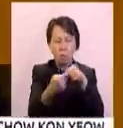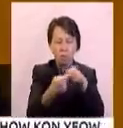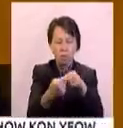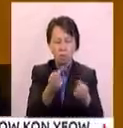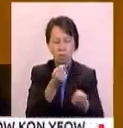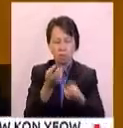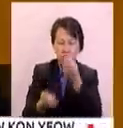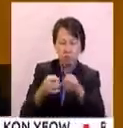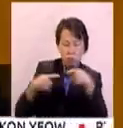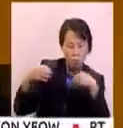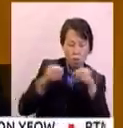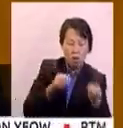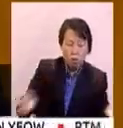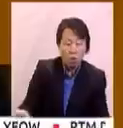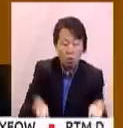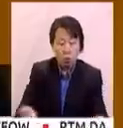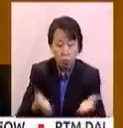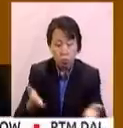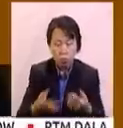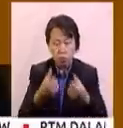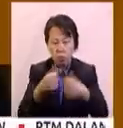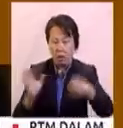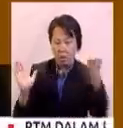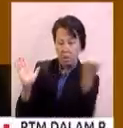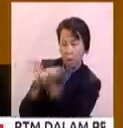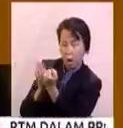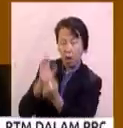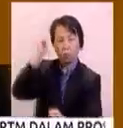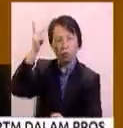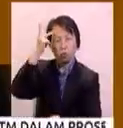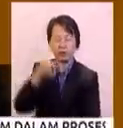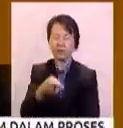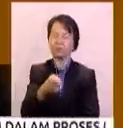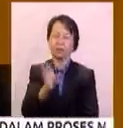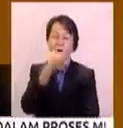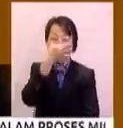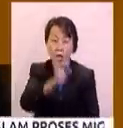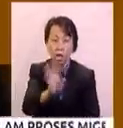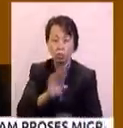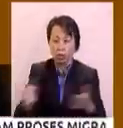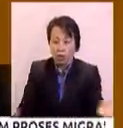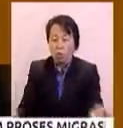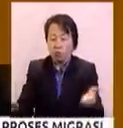mengambil kesempatan untuk meraih laba politik